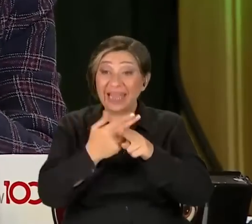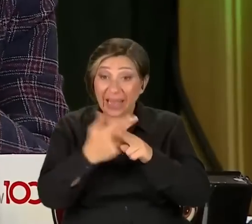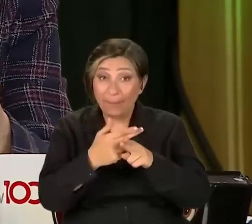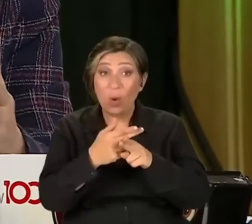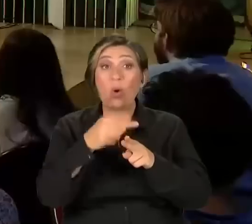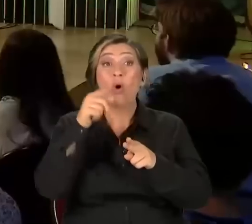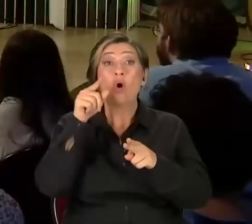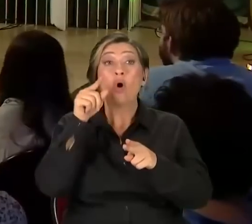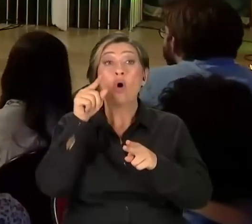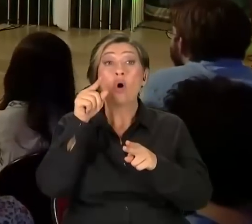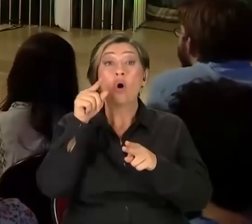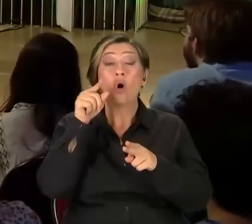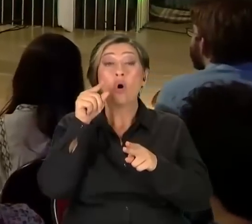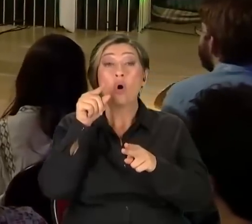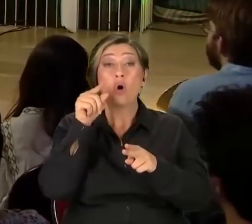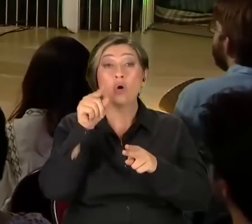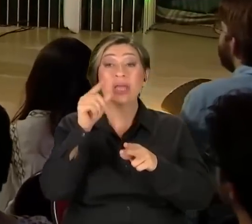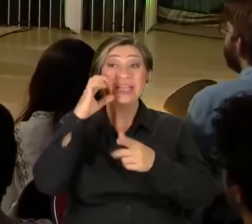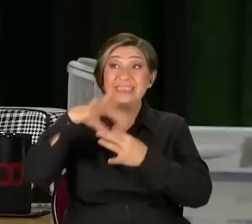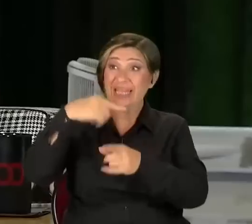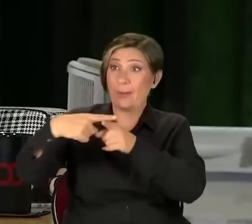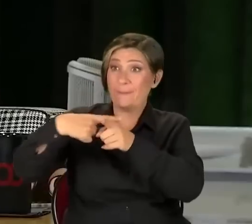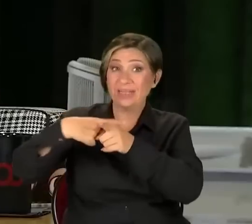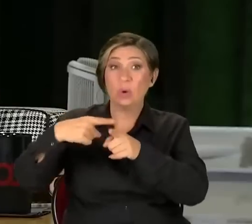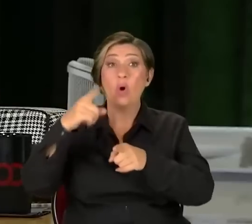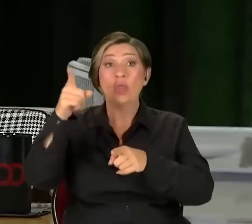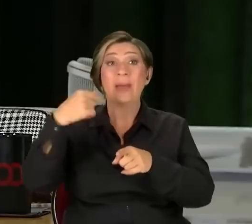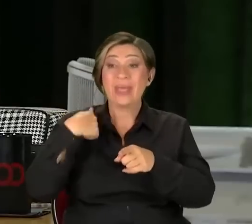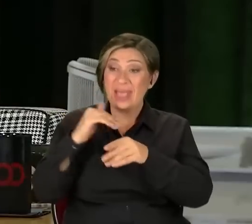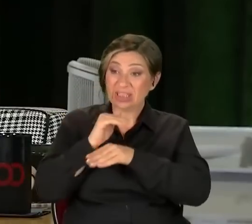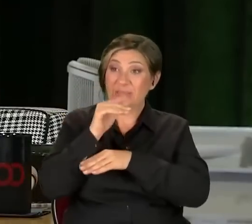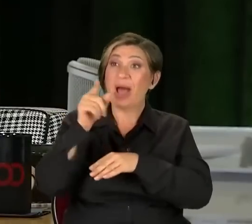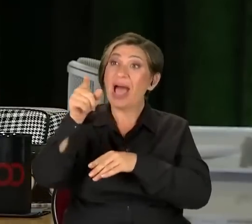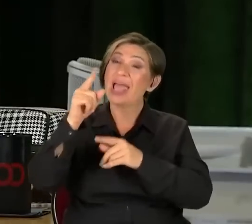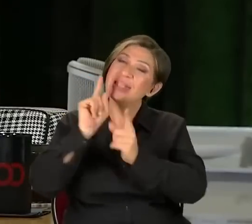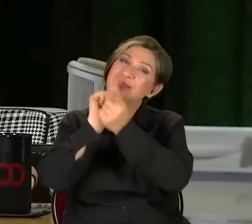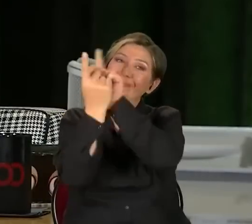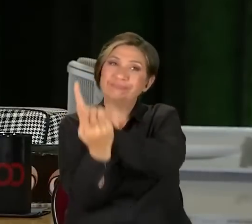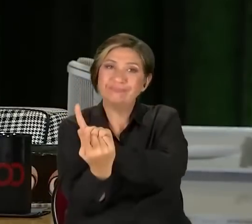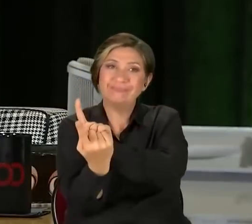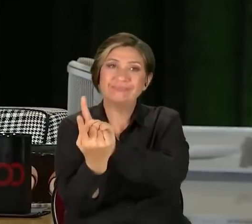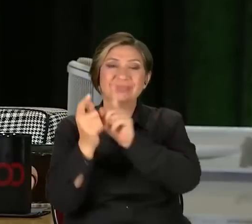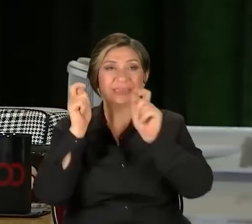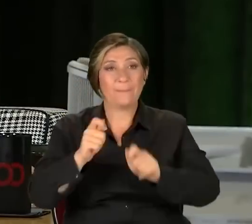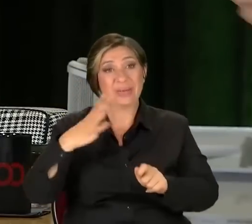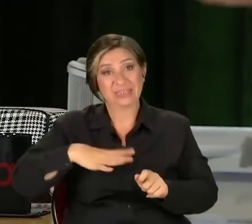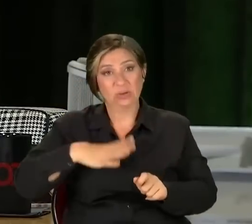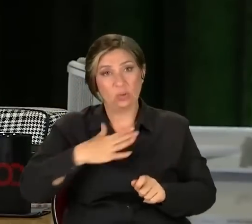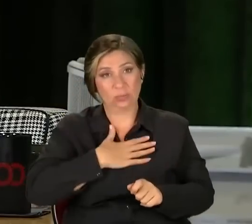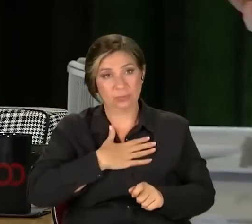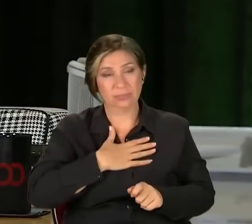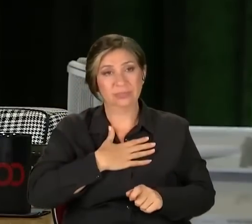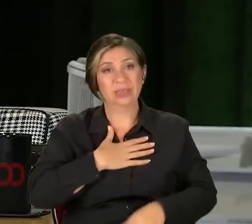hani onu insanlarla paylaşmayı ve hani onların da benim yaşadığım şeyle aslında empati kurması benim yaptığım.